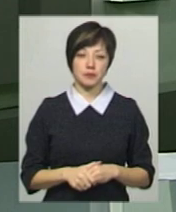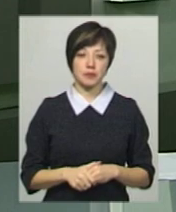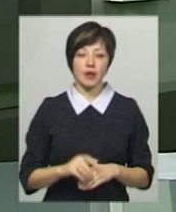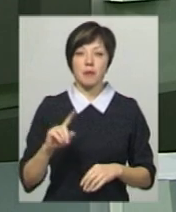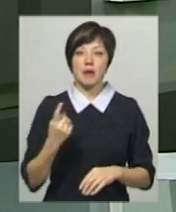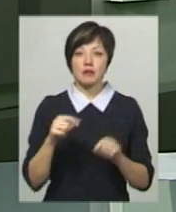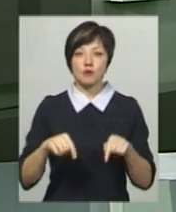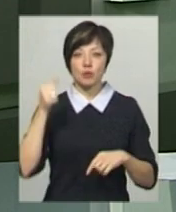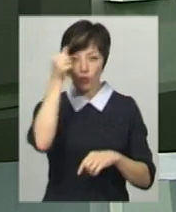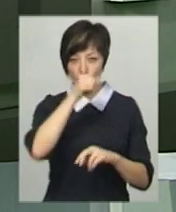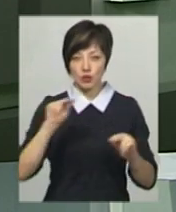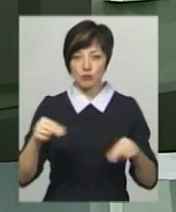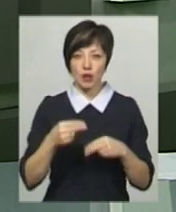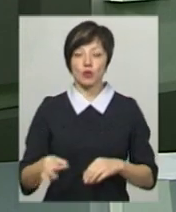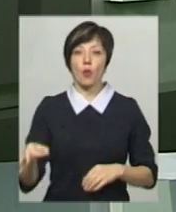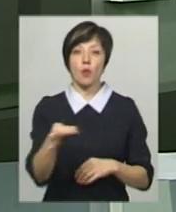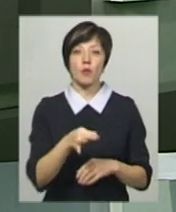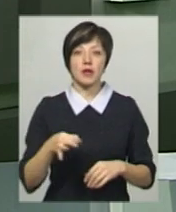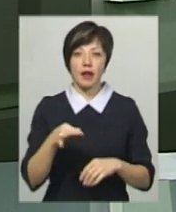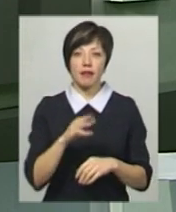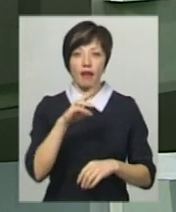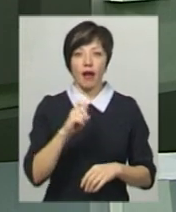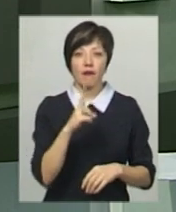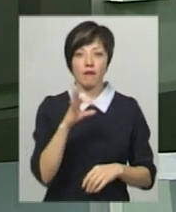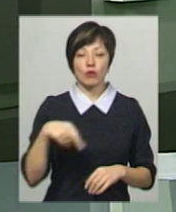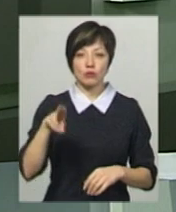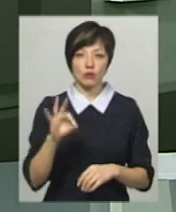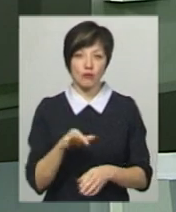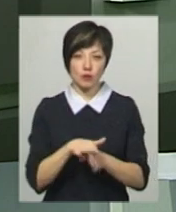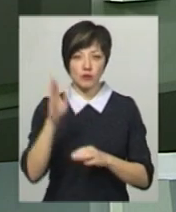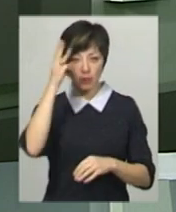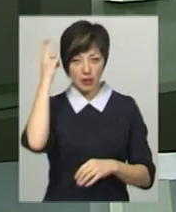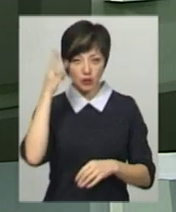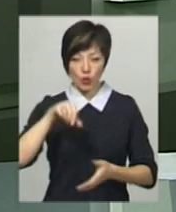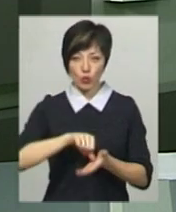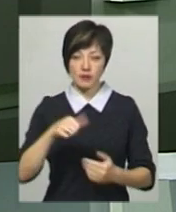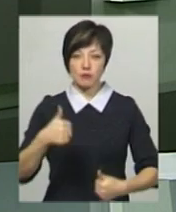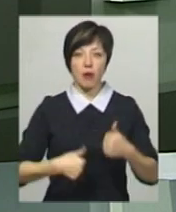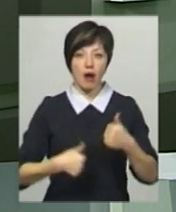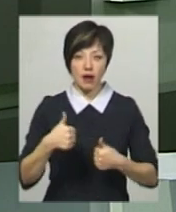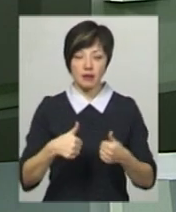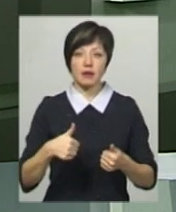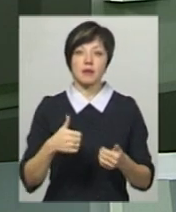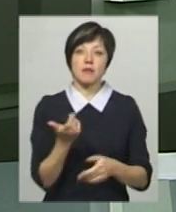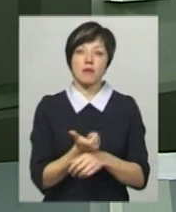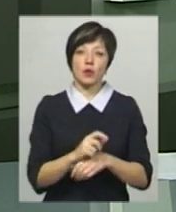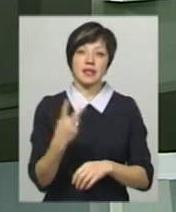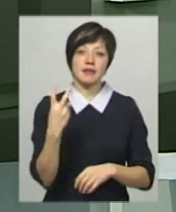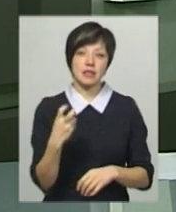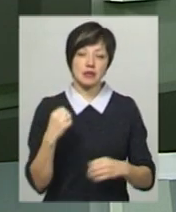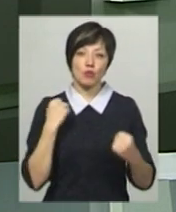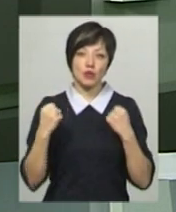Перший у цьому році чемпіонат області з теквондо відбувся у Хмельницькому. Участь у змаганнях взяли понад